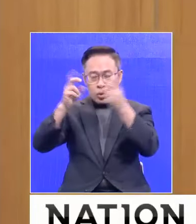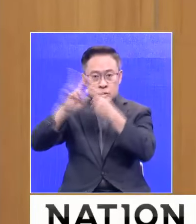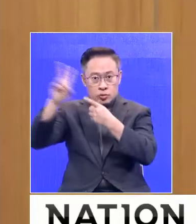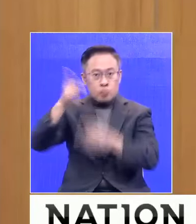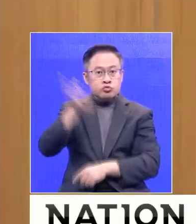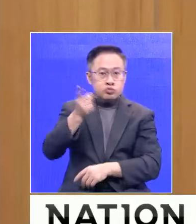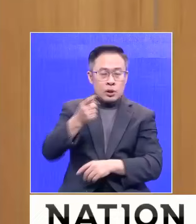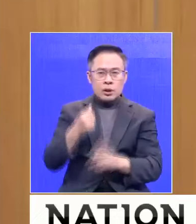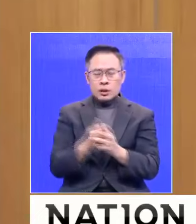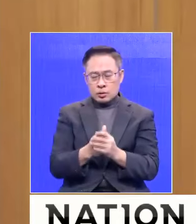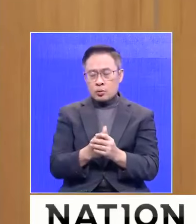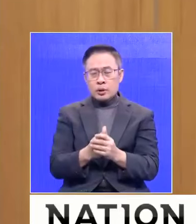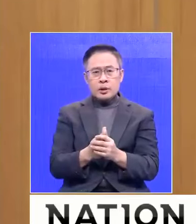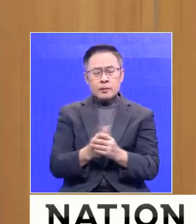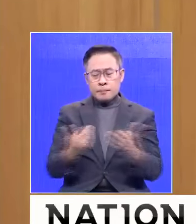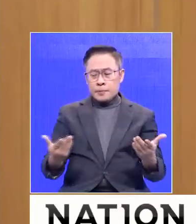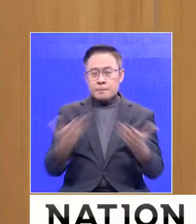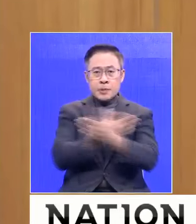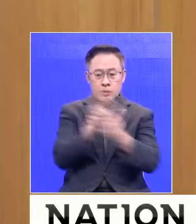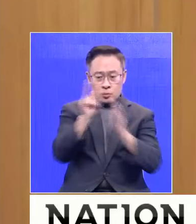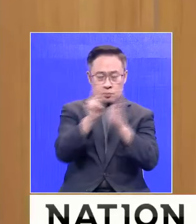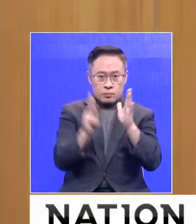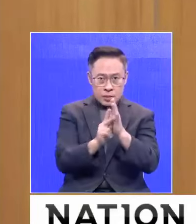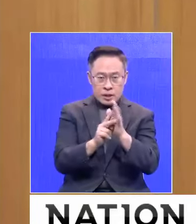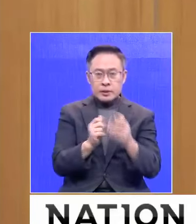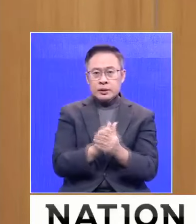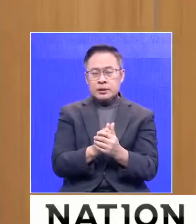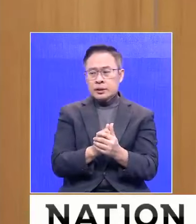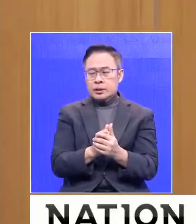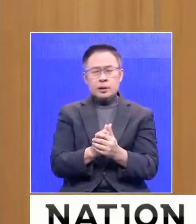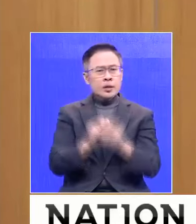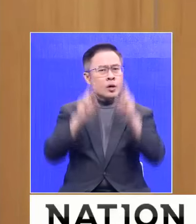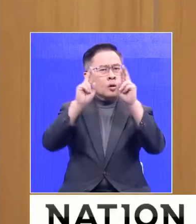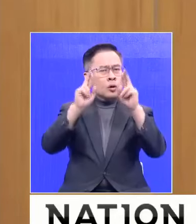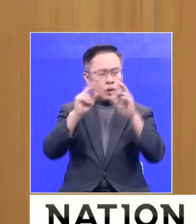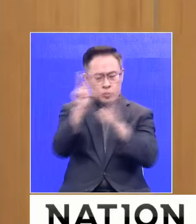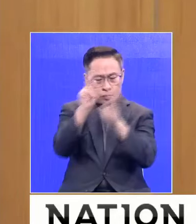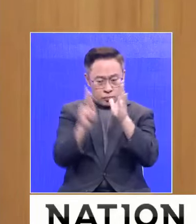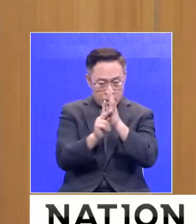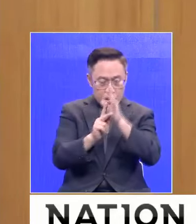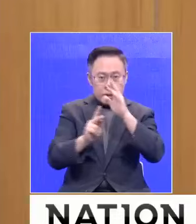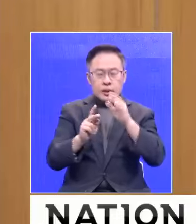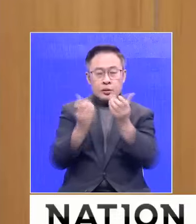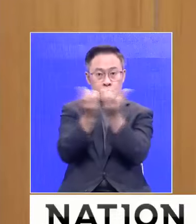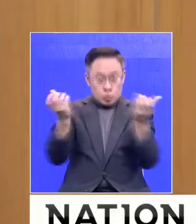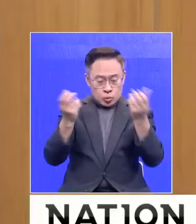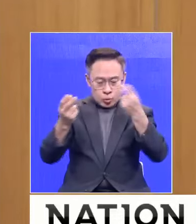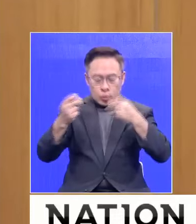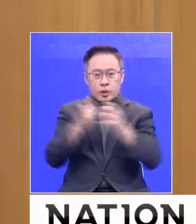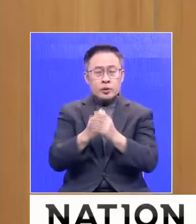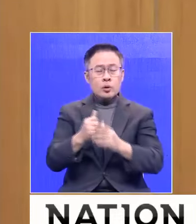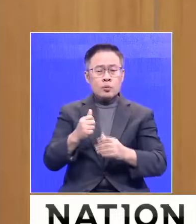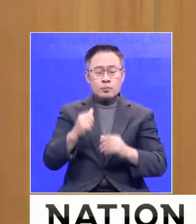ระมหากษัตริย์ทรงเป็นประมุขแล้วก็ไม่เป็นการเปลี่ยนแปลงรูปแบบของรัฐคุณไอติมบอกว่าสาเหตุนะครับ